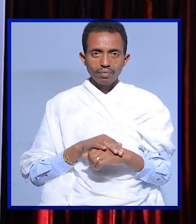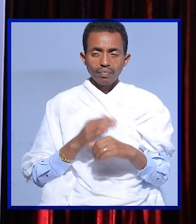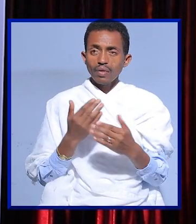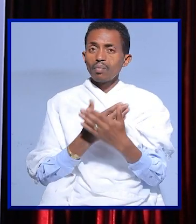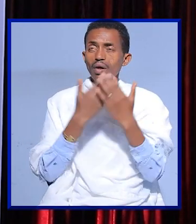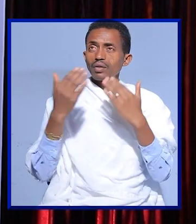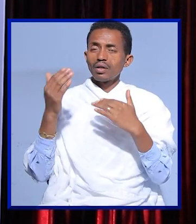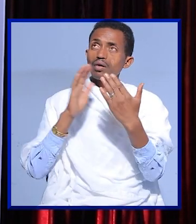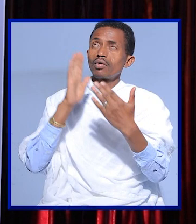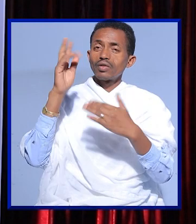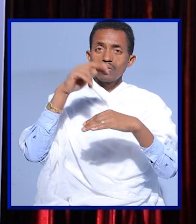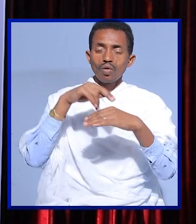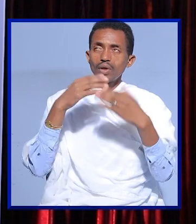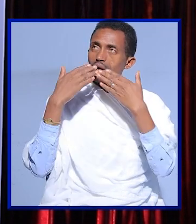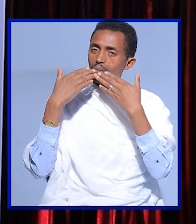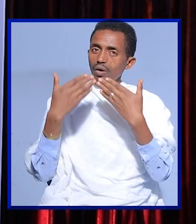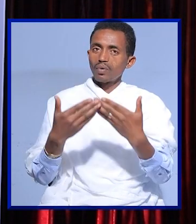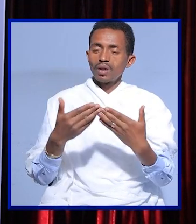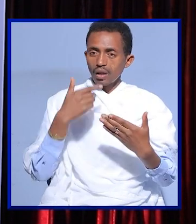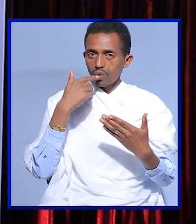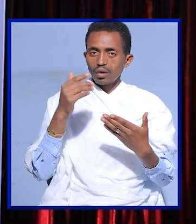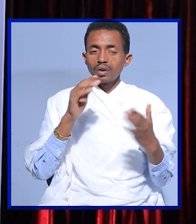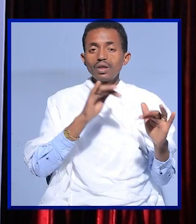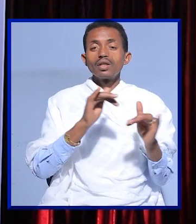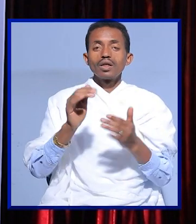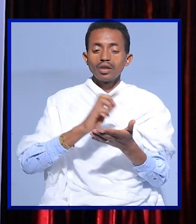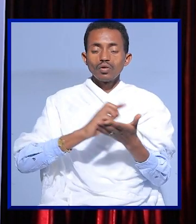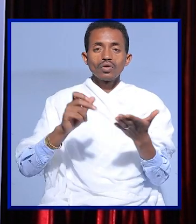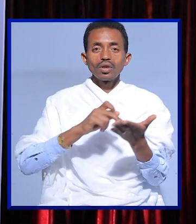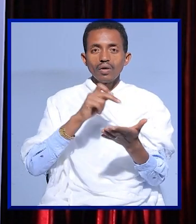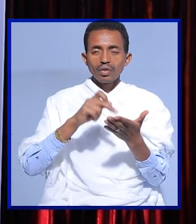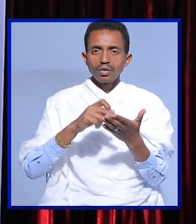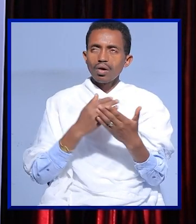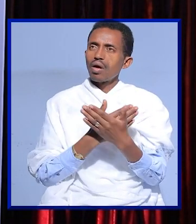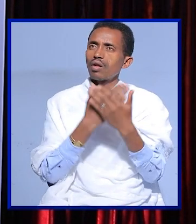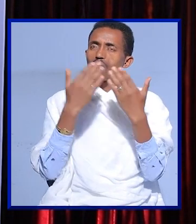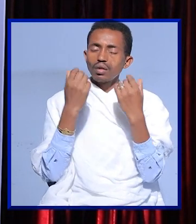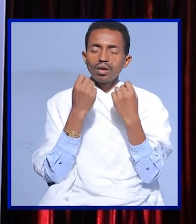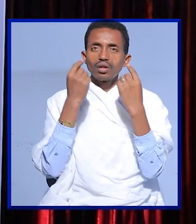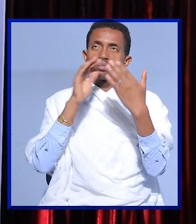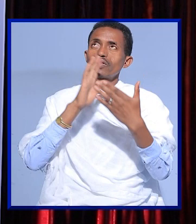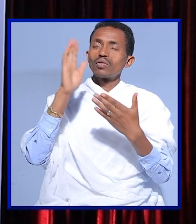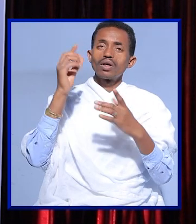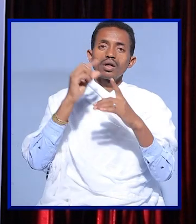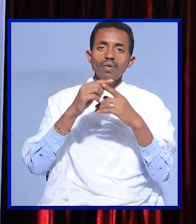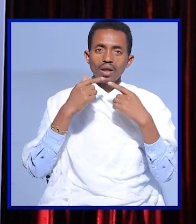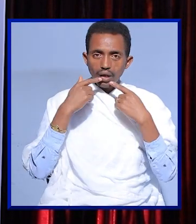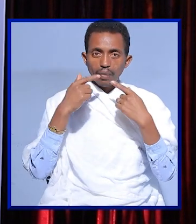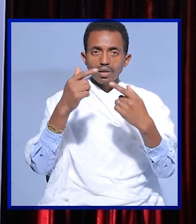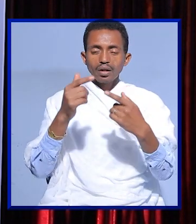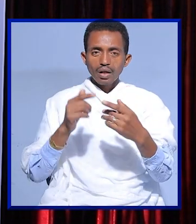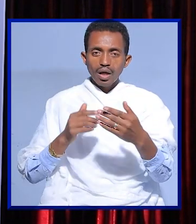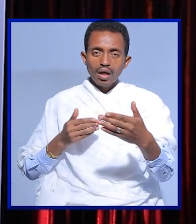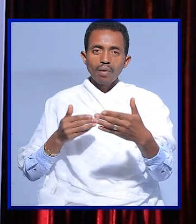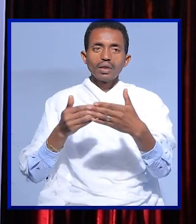በማለዳ ቁሜ በፊት አመሰግናለሁ እንዳለው እንደ ዳዊት በማለዳ ተነስተን በፊቱ ቃሉን ለመናገር ያበቃን